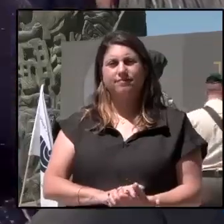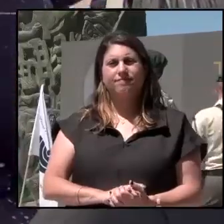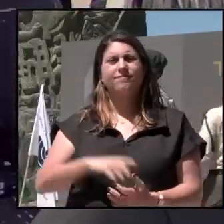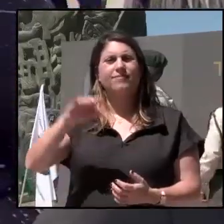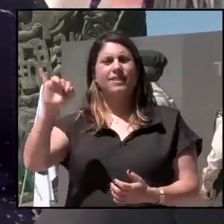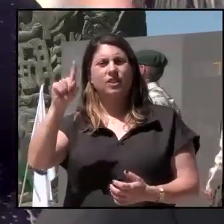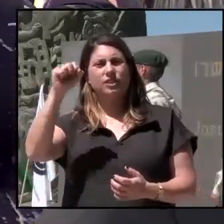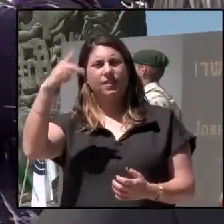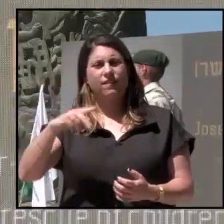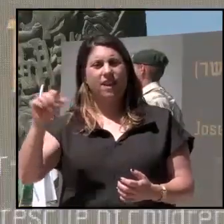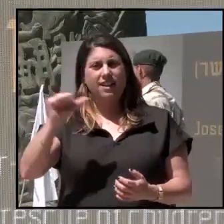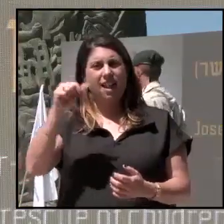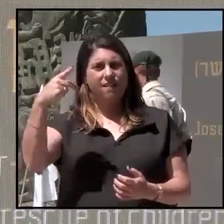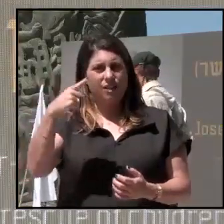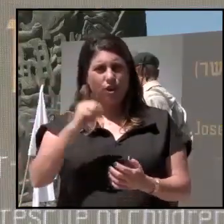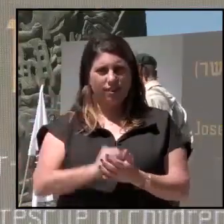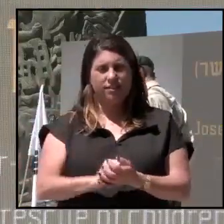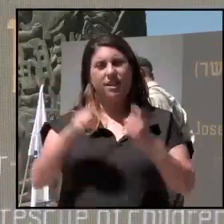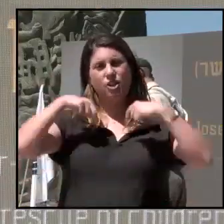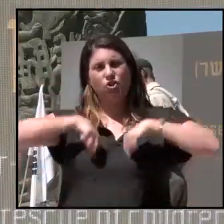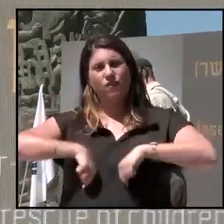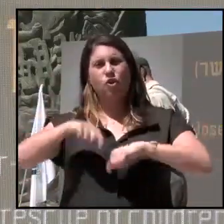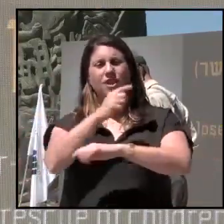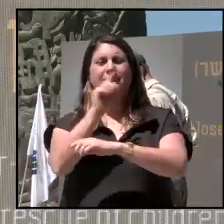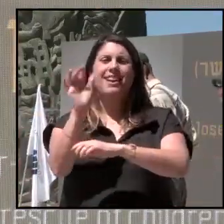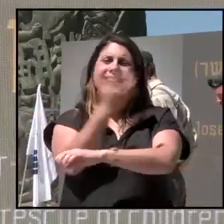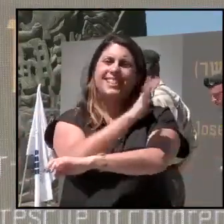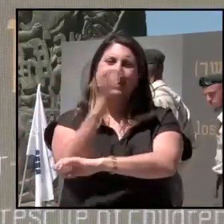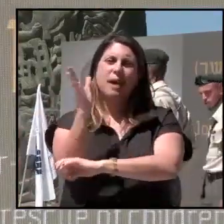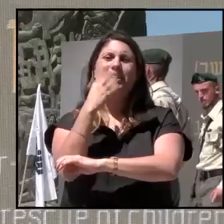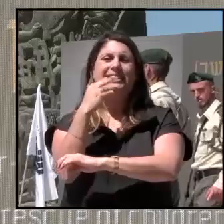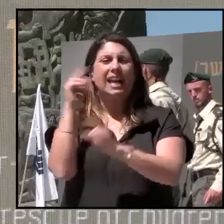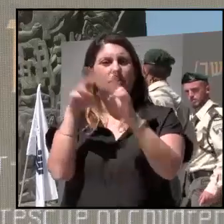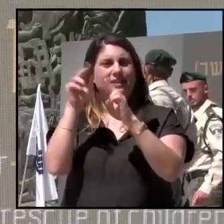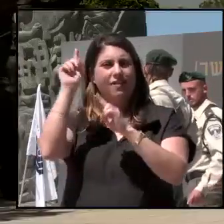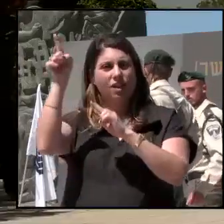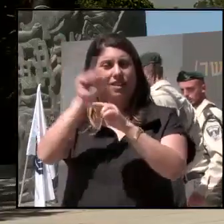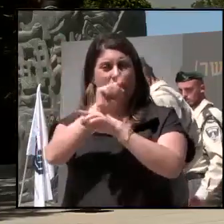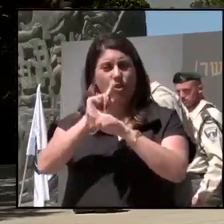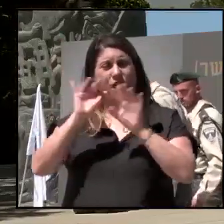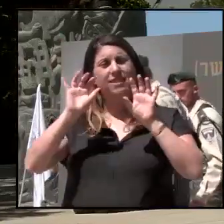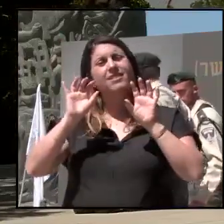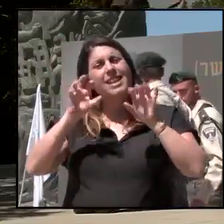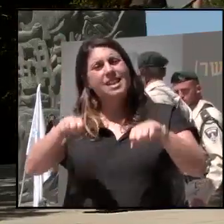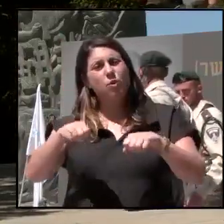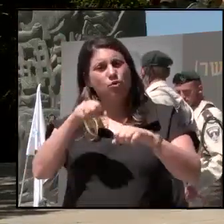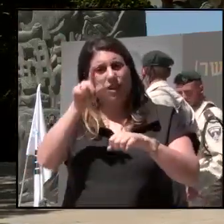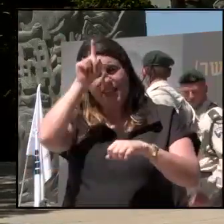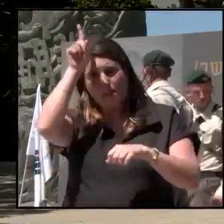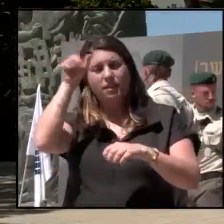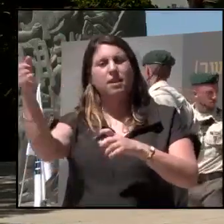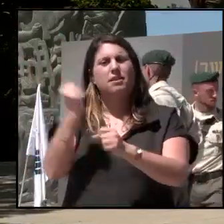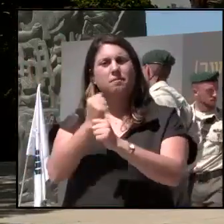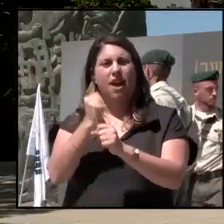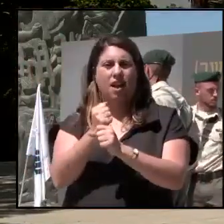יוסף אריאל פישר, יושב ראש קרן קיימת לישראל בצרפת בתקופת הכיבוש הגרמני, פעל